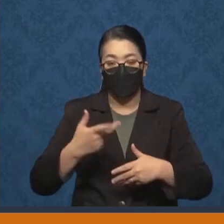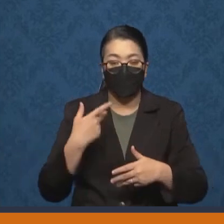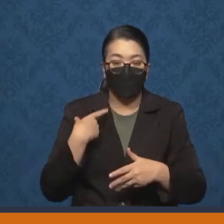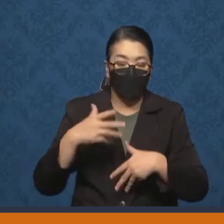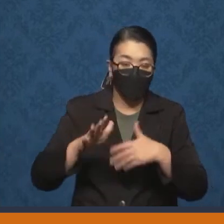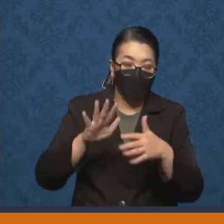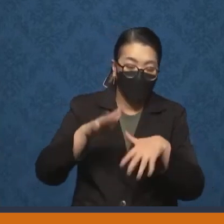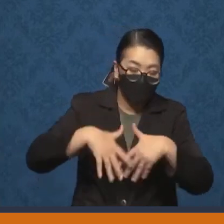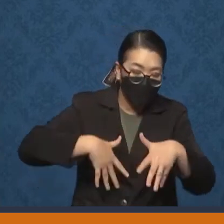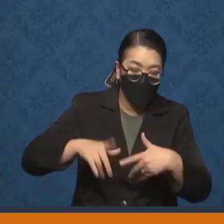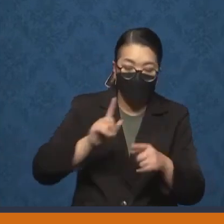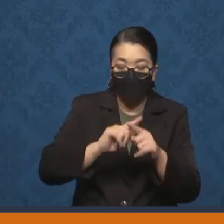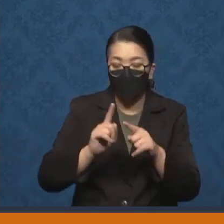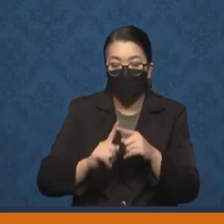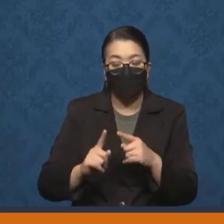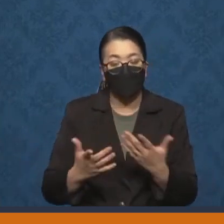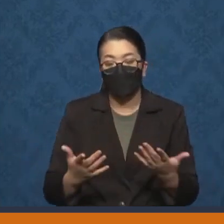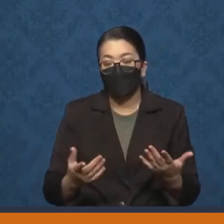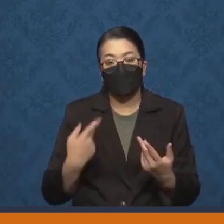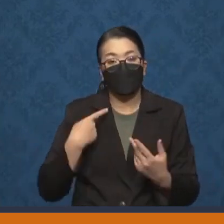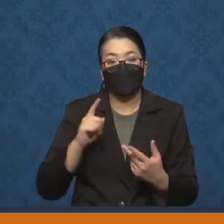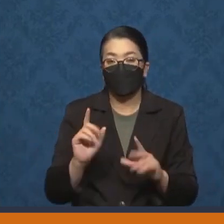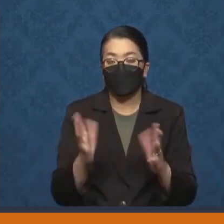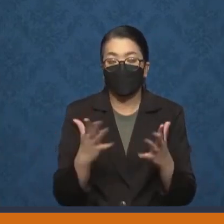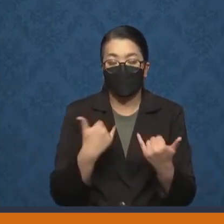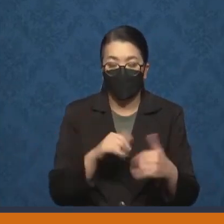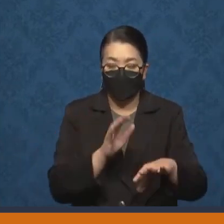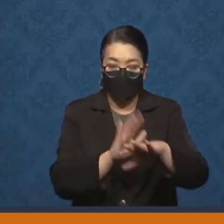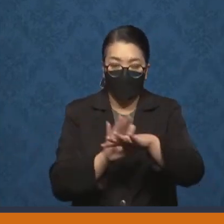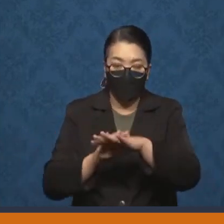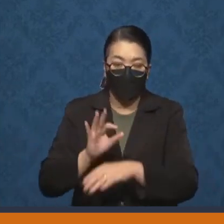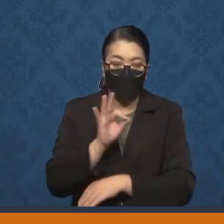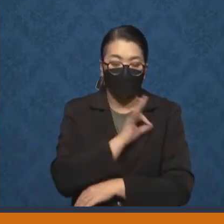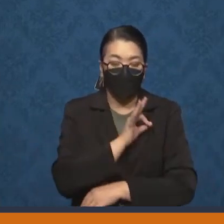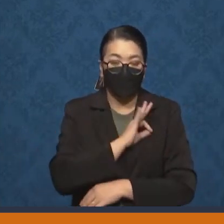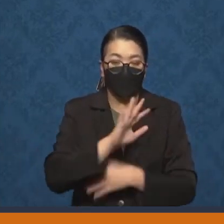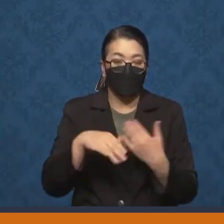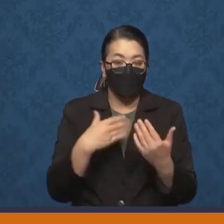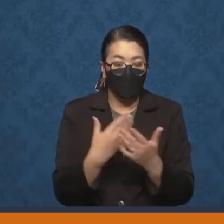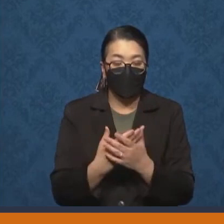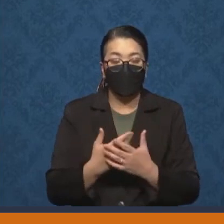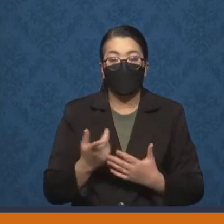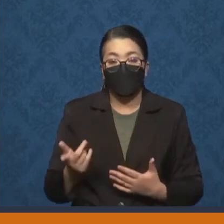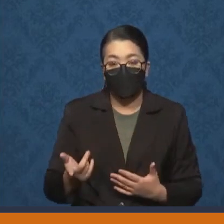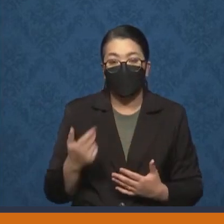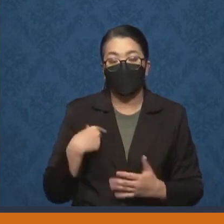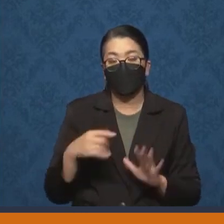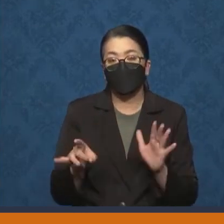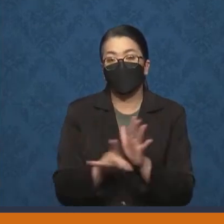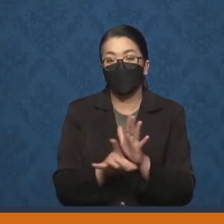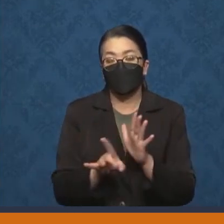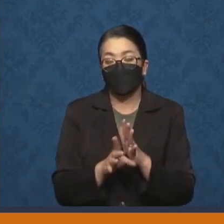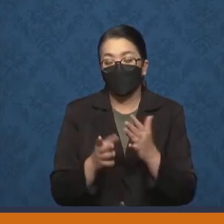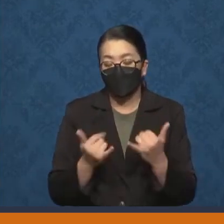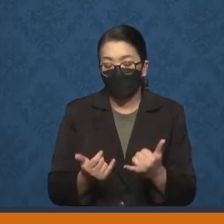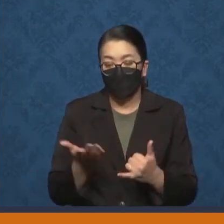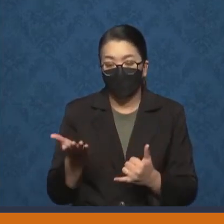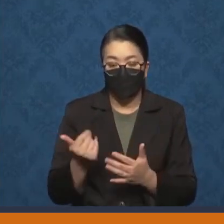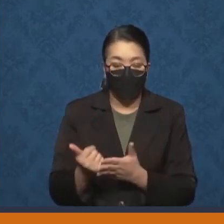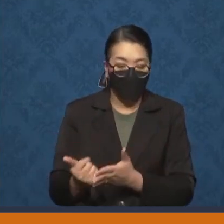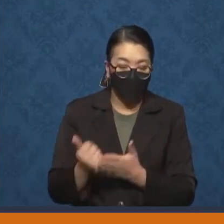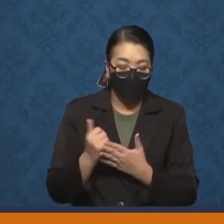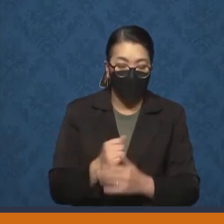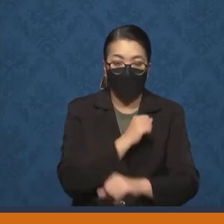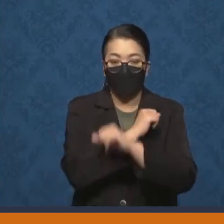มจึงจะขอใช้สิทธิ์ในการย้ำเตือนเพื่อนสมาชิกทุกท่านว่านี่คือปราการด่านสุดท้ายที่จะกอบกู้และป้